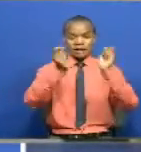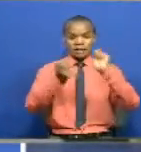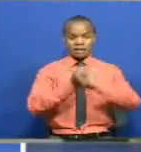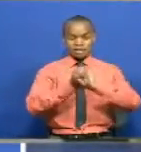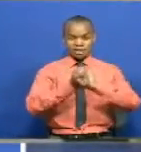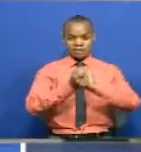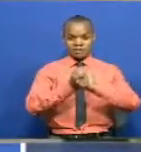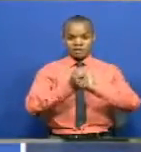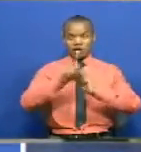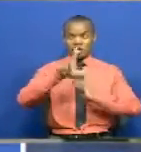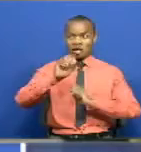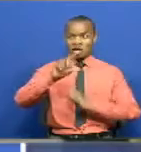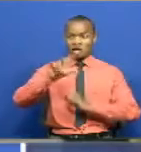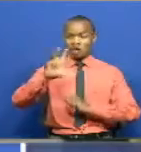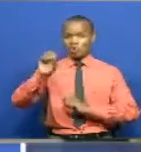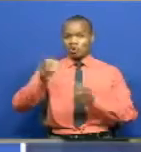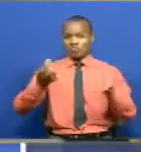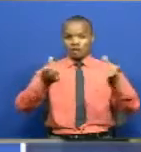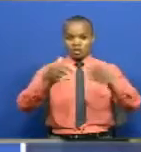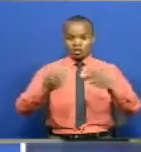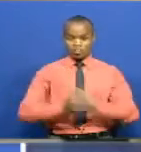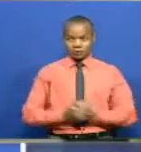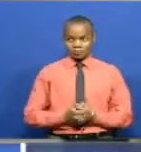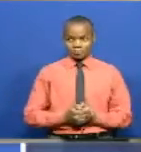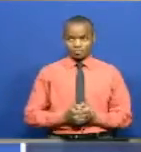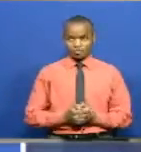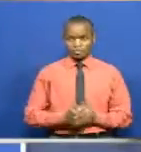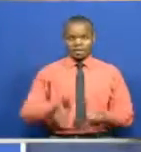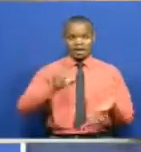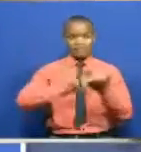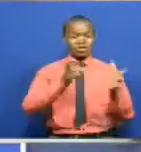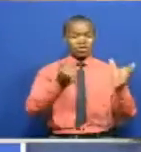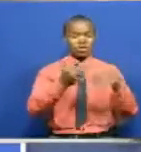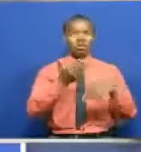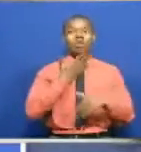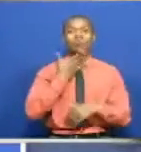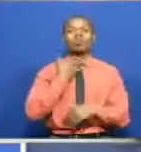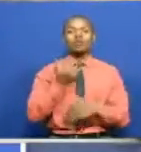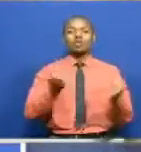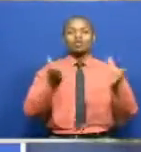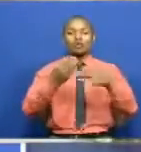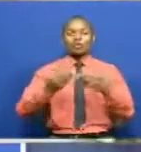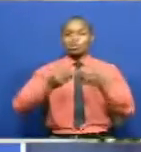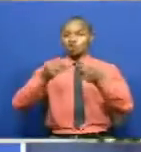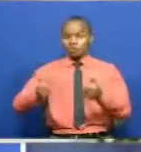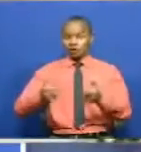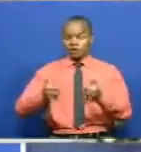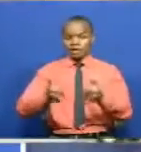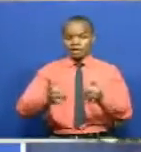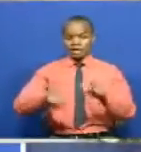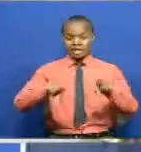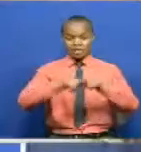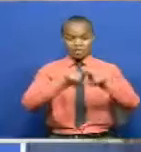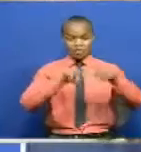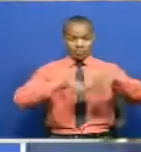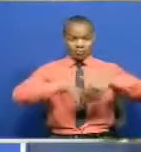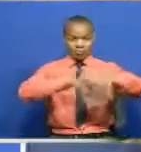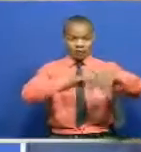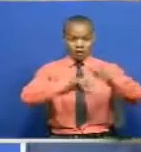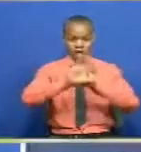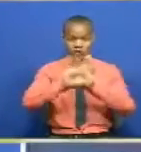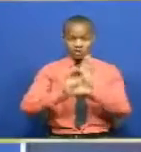hicho. Msajili wa vyama sasa ametaka chama hicho kusuluhisha swala hilo kuambatana na katiba kama chama